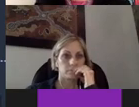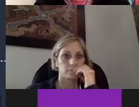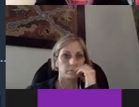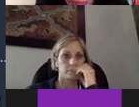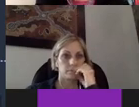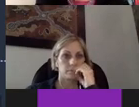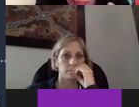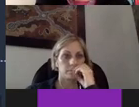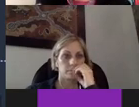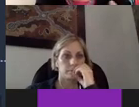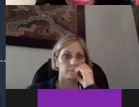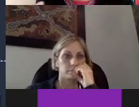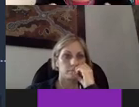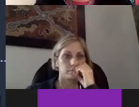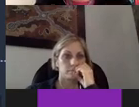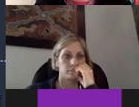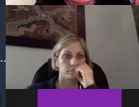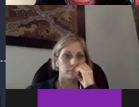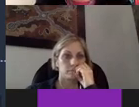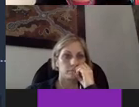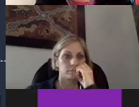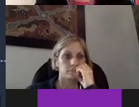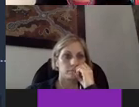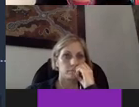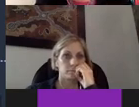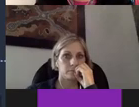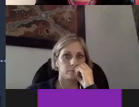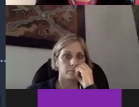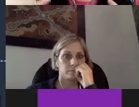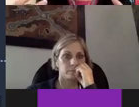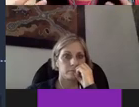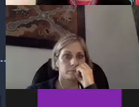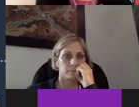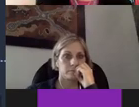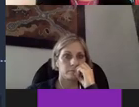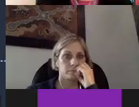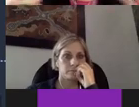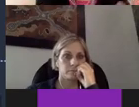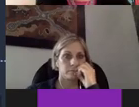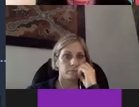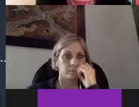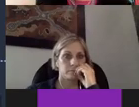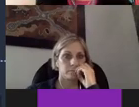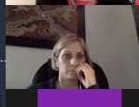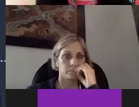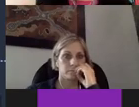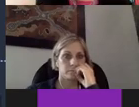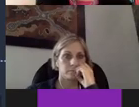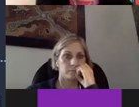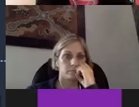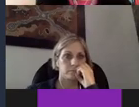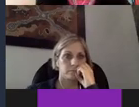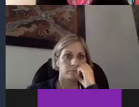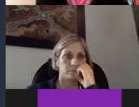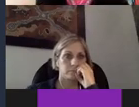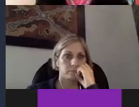e questo riflette evidentemente il diverso eh il diverso la diversa penetrazione della pandemia all'interno dei singoli